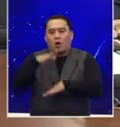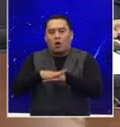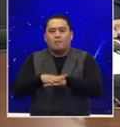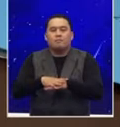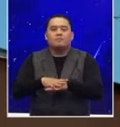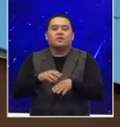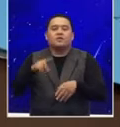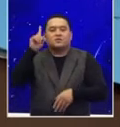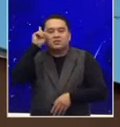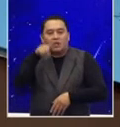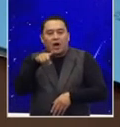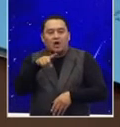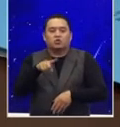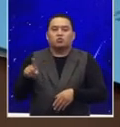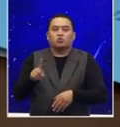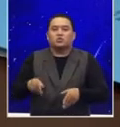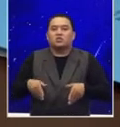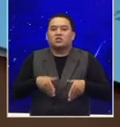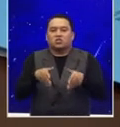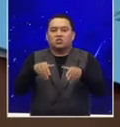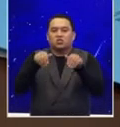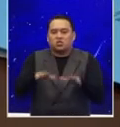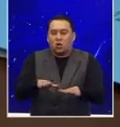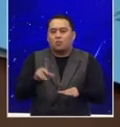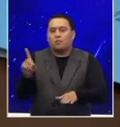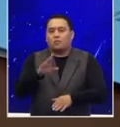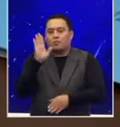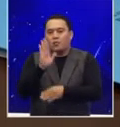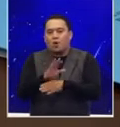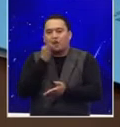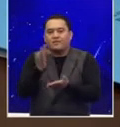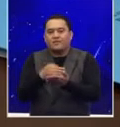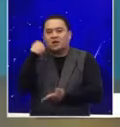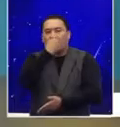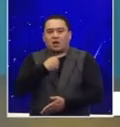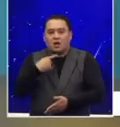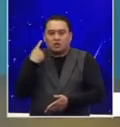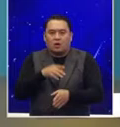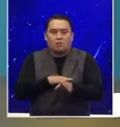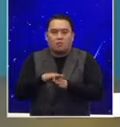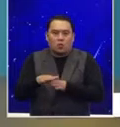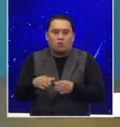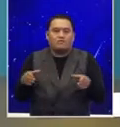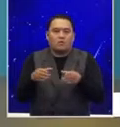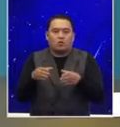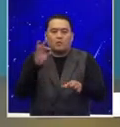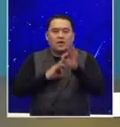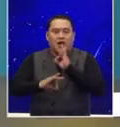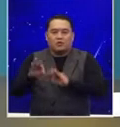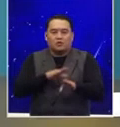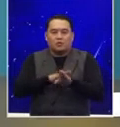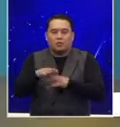проблеме осведомлен и уже наметил пути решения. Кроме того, аким области поручил ответственным лицам заполнить стабфонд